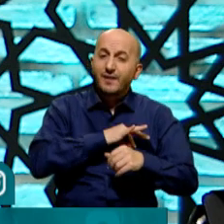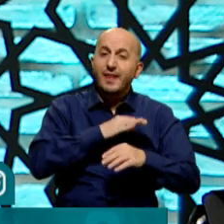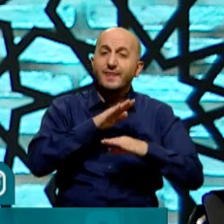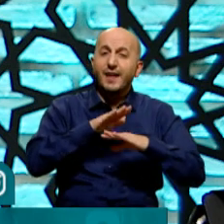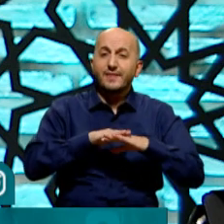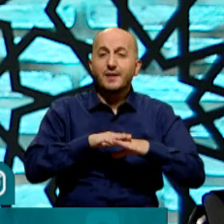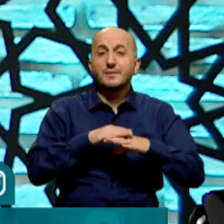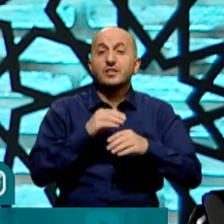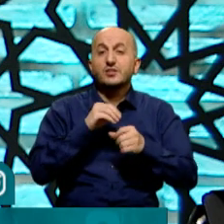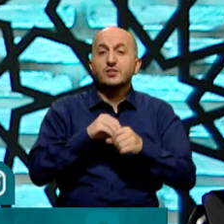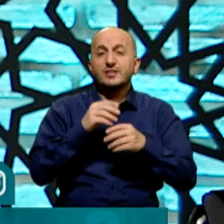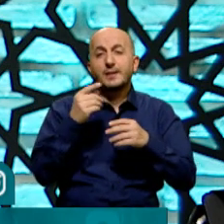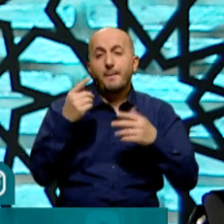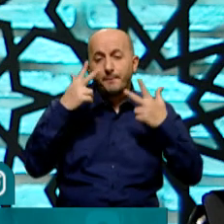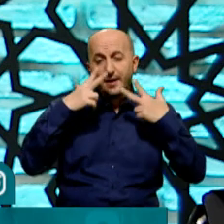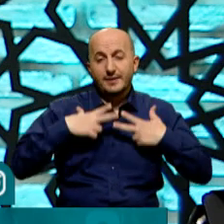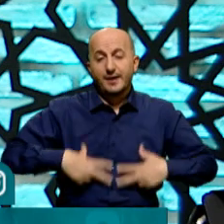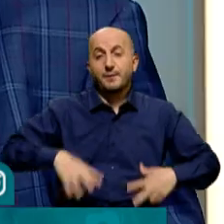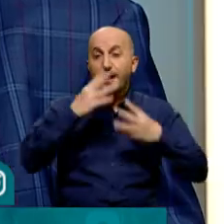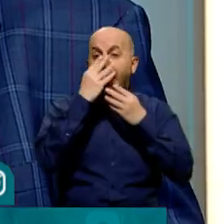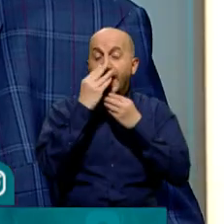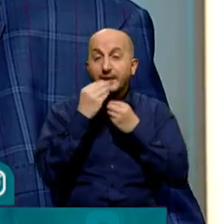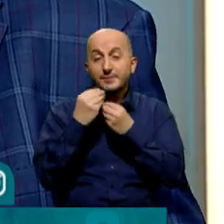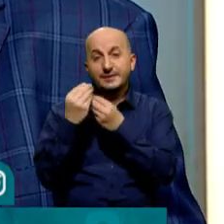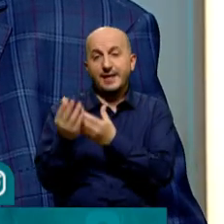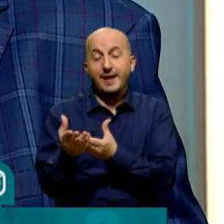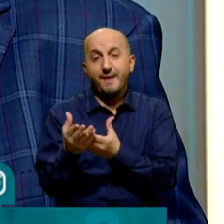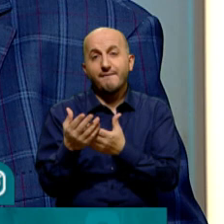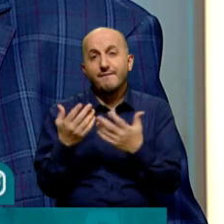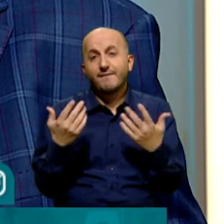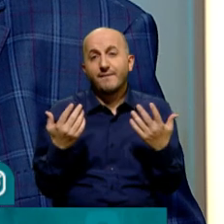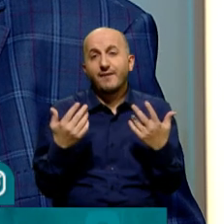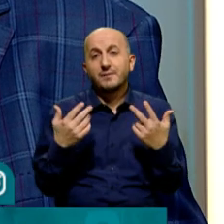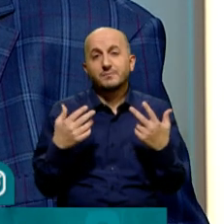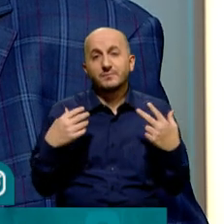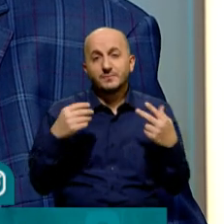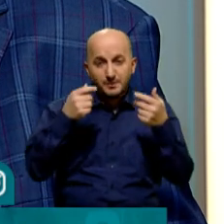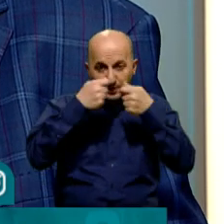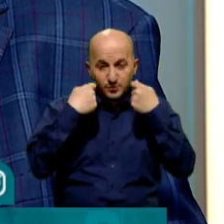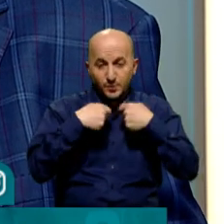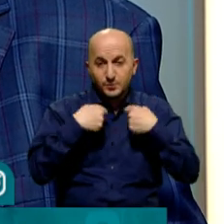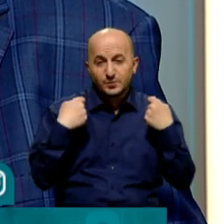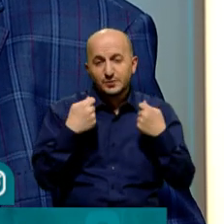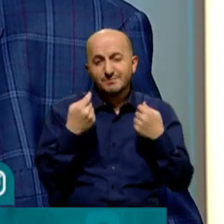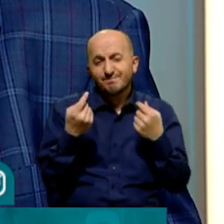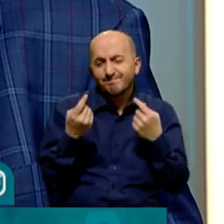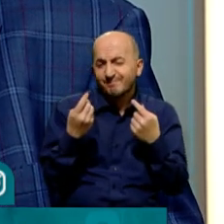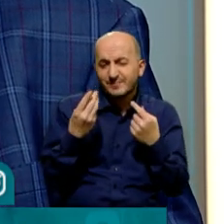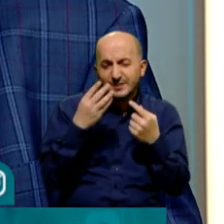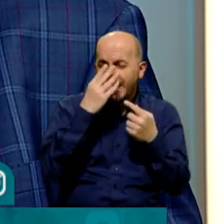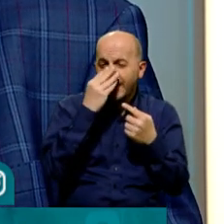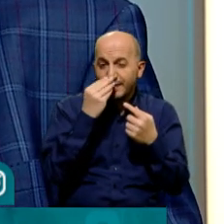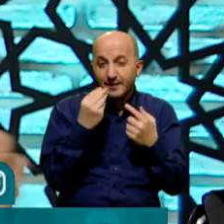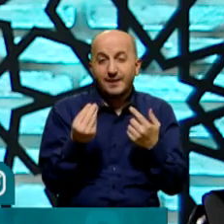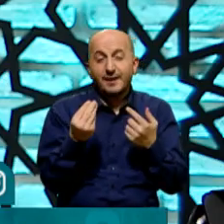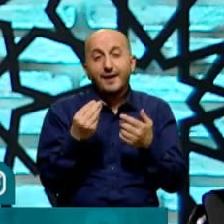takım elbise. Bugünkü örfe göre. Veya işte efendime söyleyeyim bir ferace, bir başörtüsü vesaire gibi. Yani